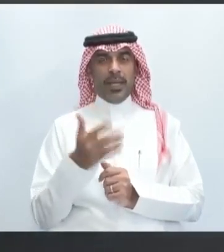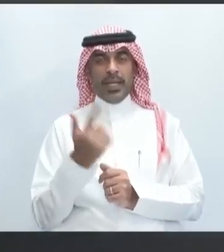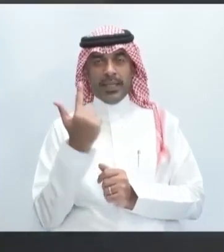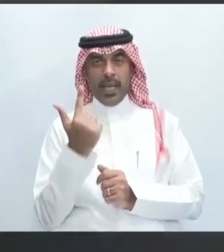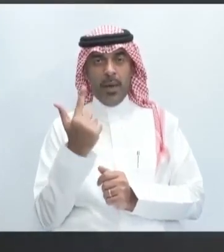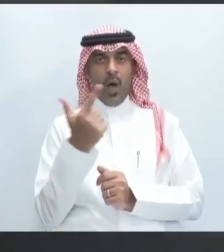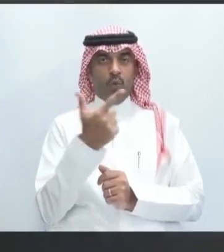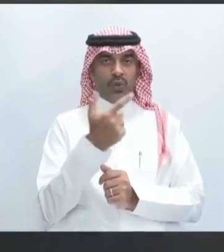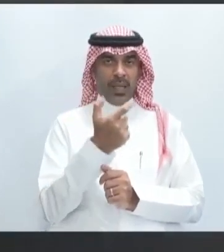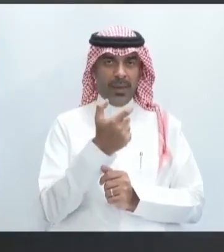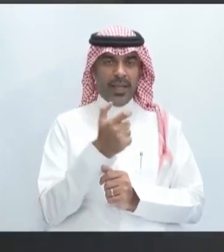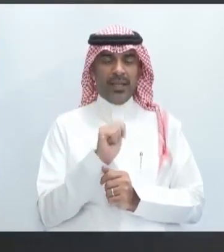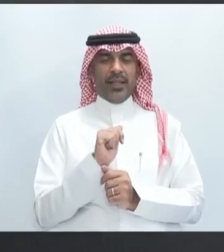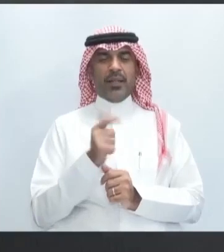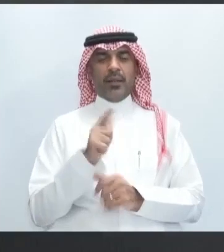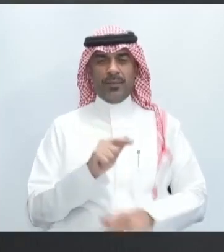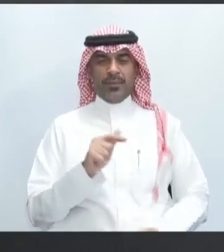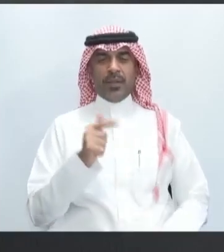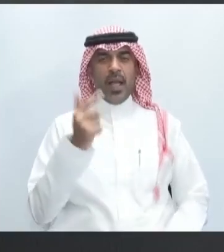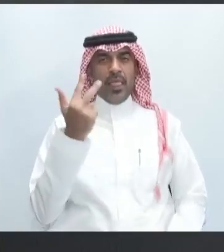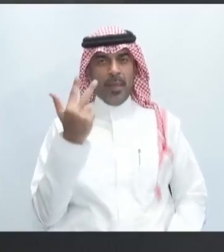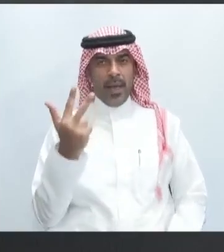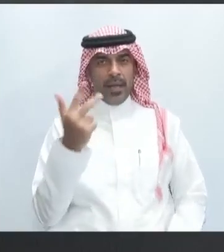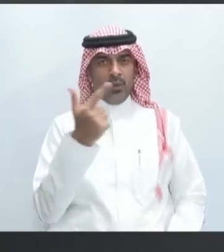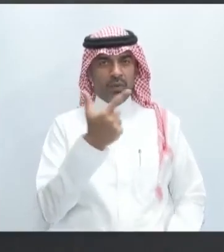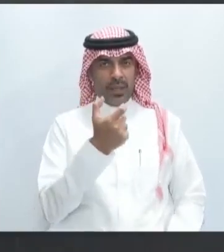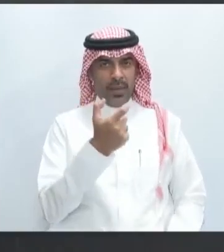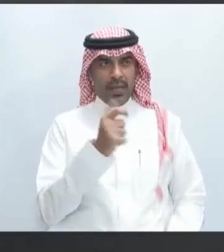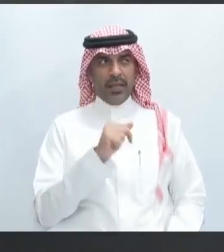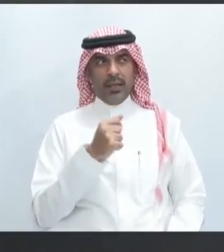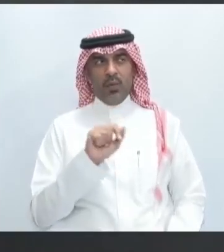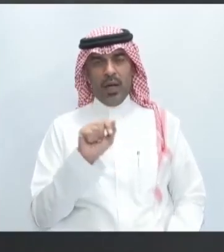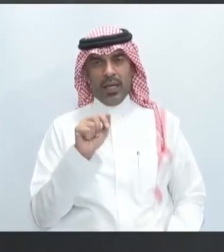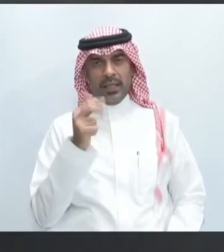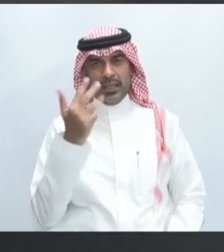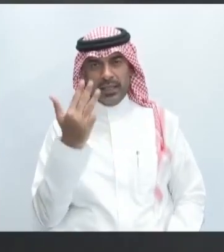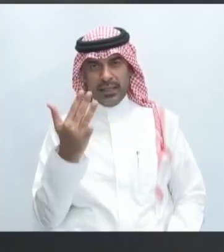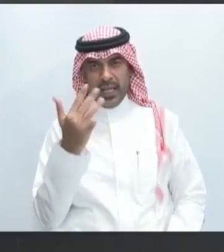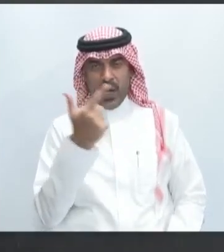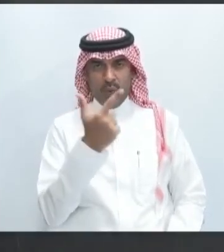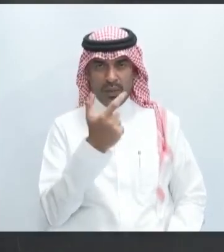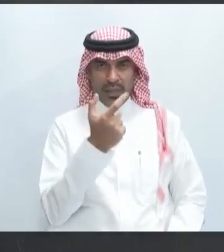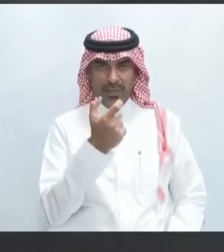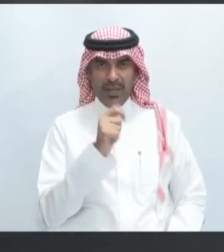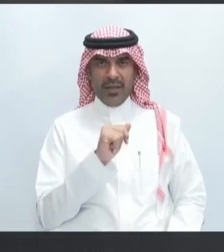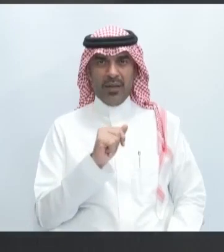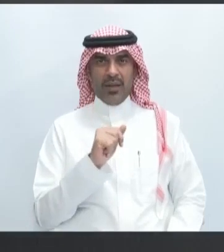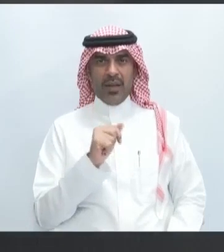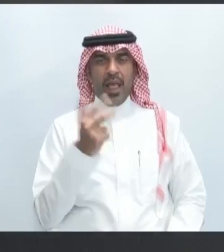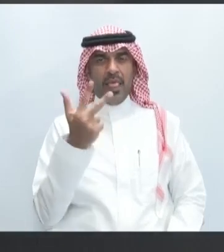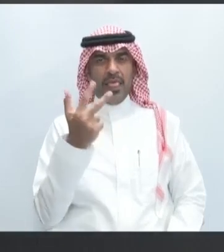سبعه وسبعون ثمانيه وسبعون تسعه وسبعون